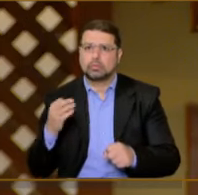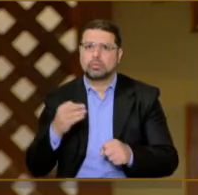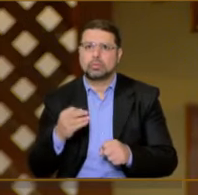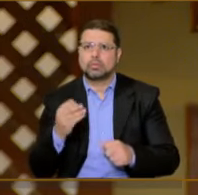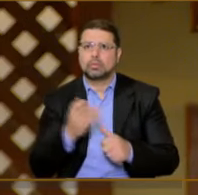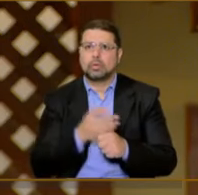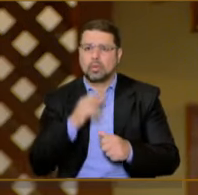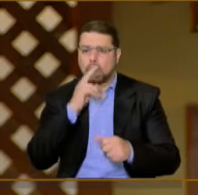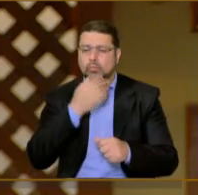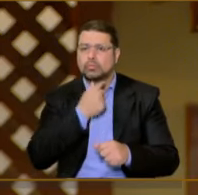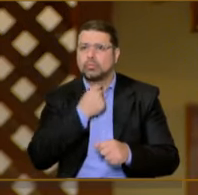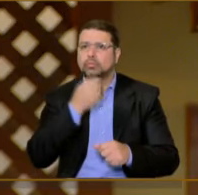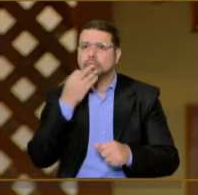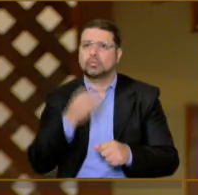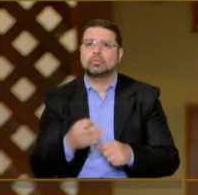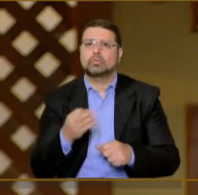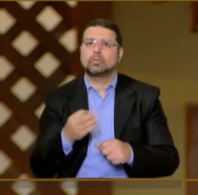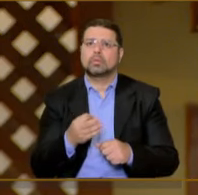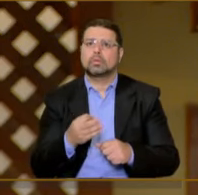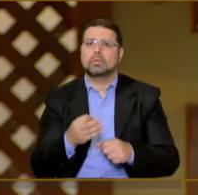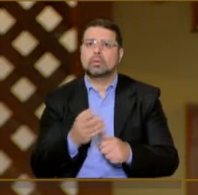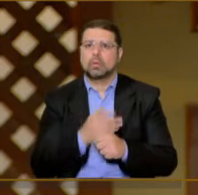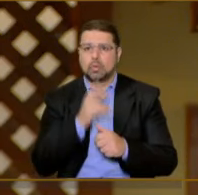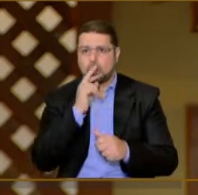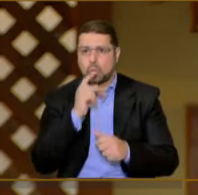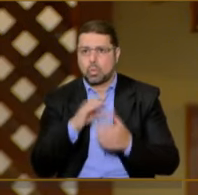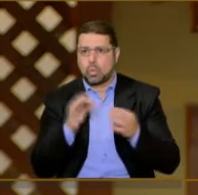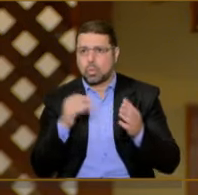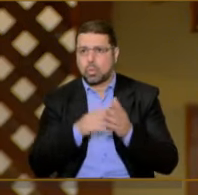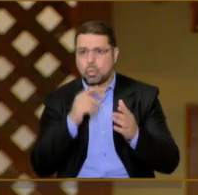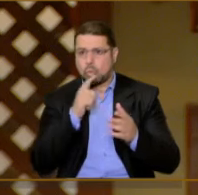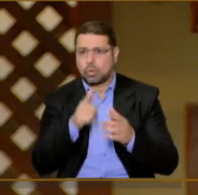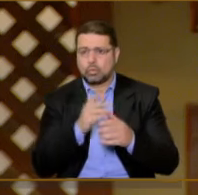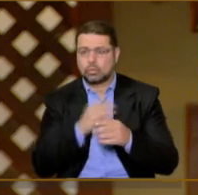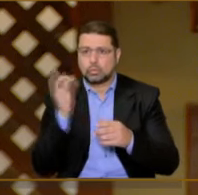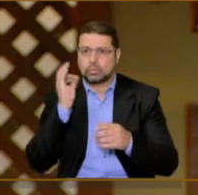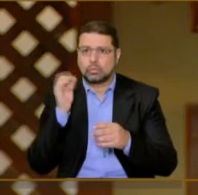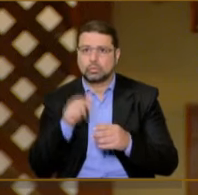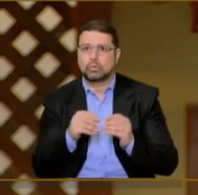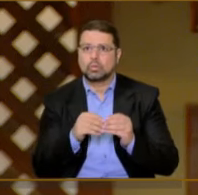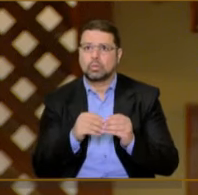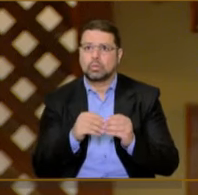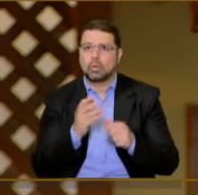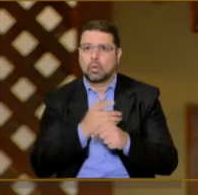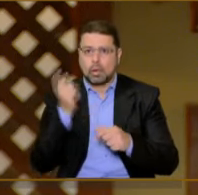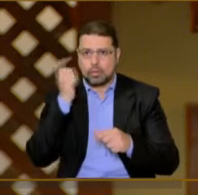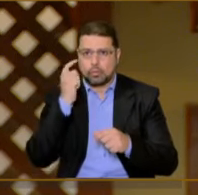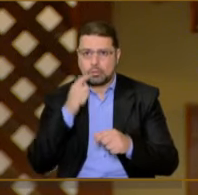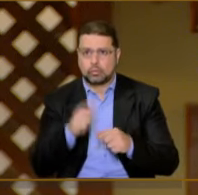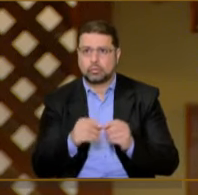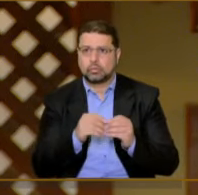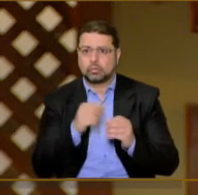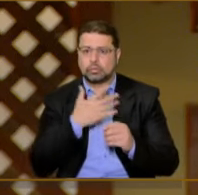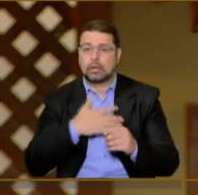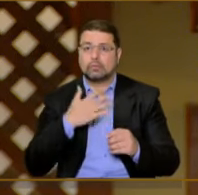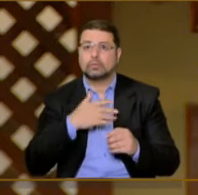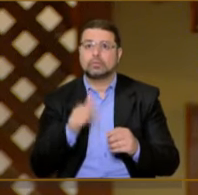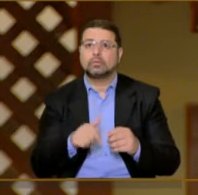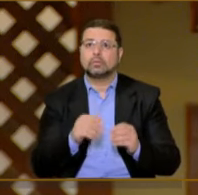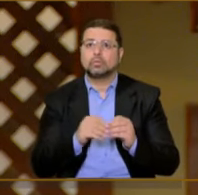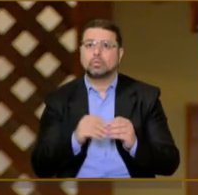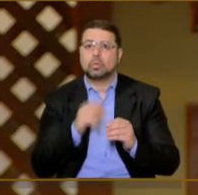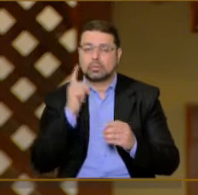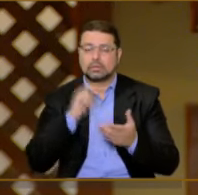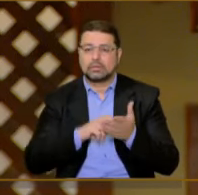بينطق الايه و وما ادراكم ما ما هو وسواس العقل و وسواس النفس